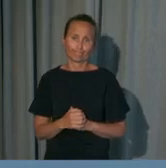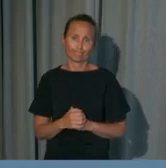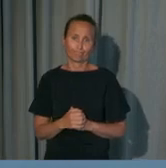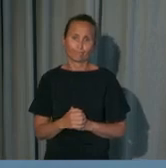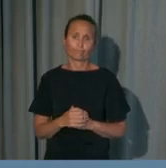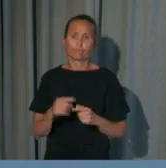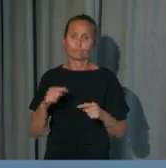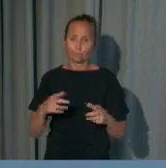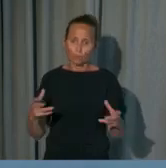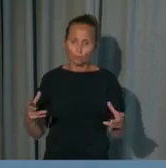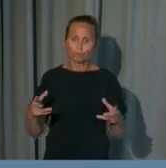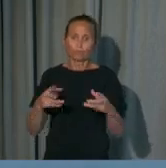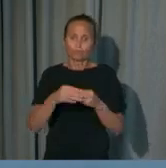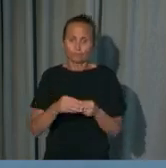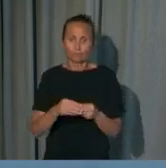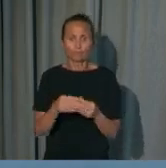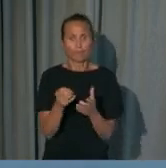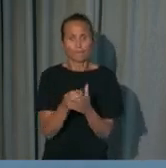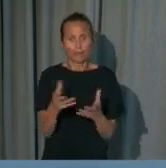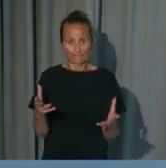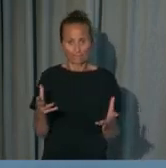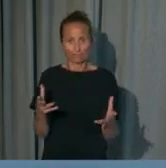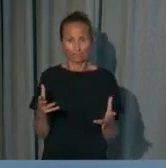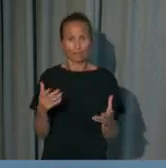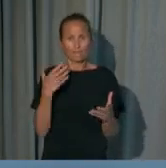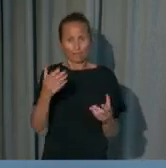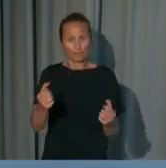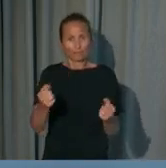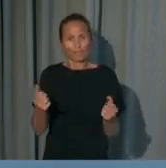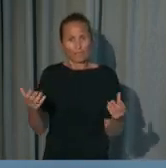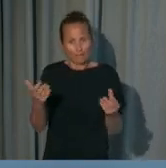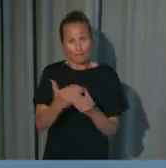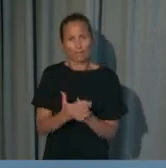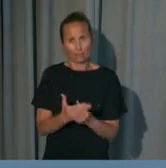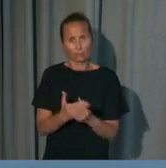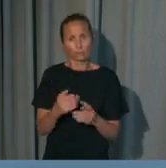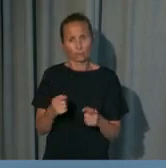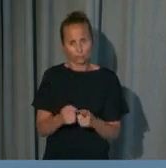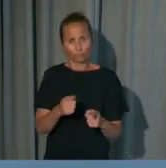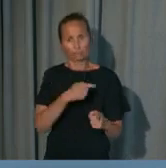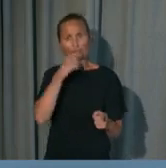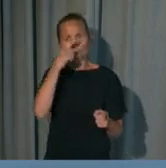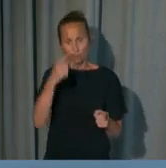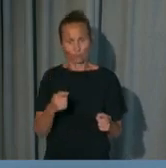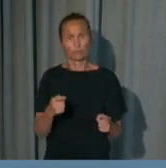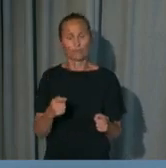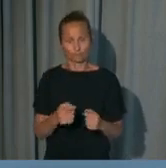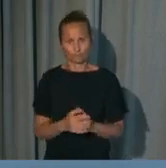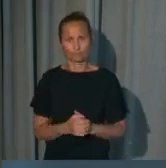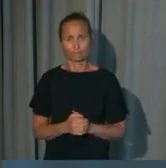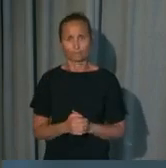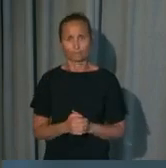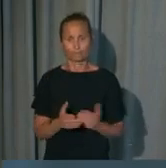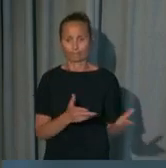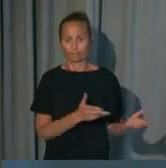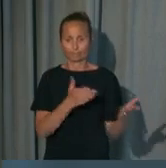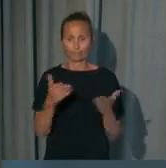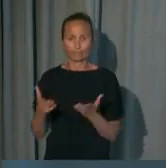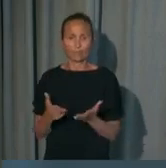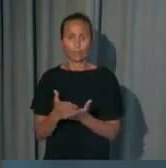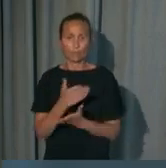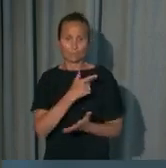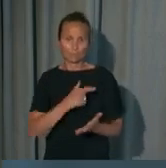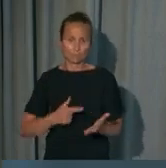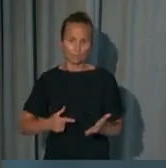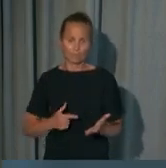Så la oss slå ring om verdiene, og la oss være det sterke fellesskap vi kan være stolte av. Så gir jeg ordet til